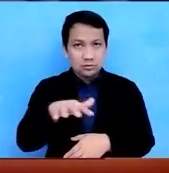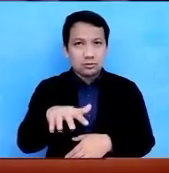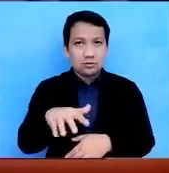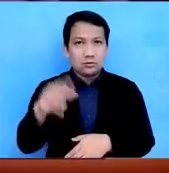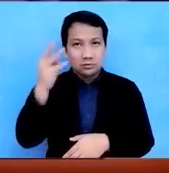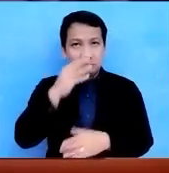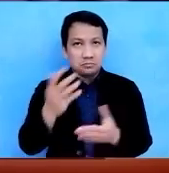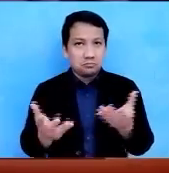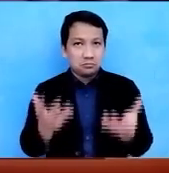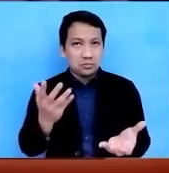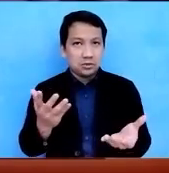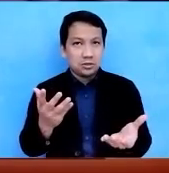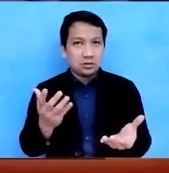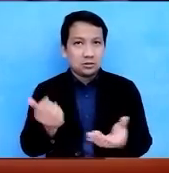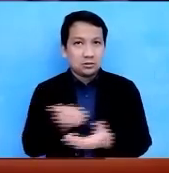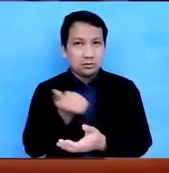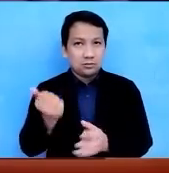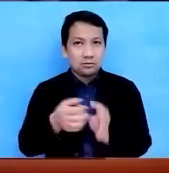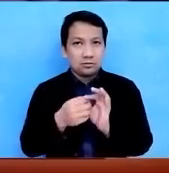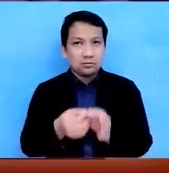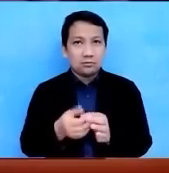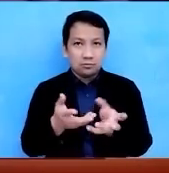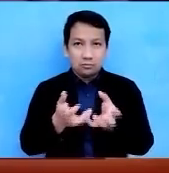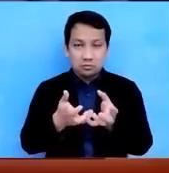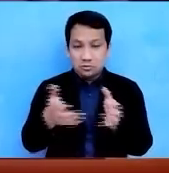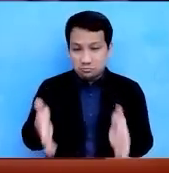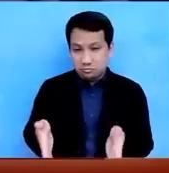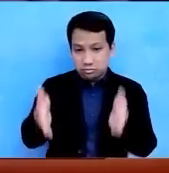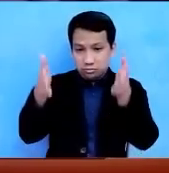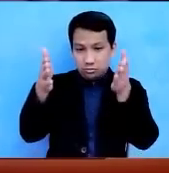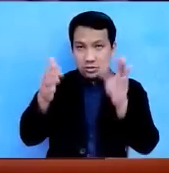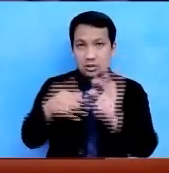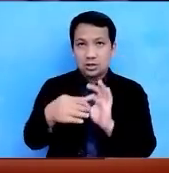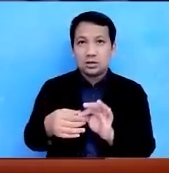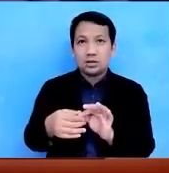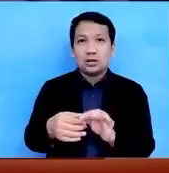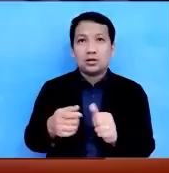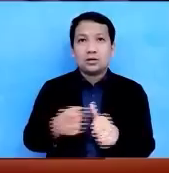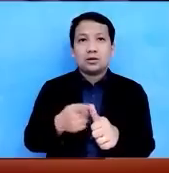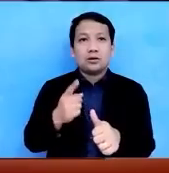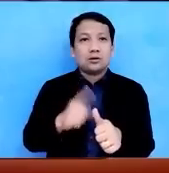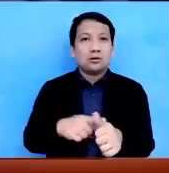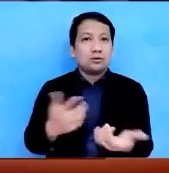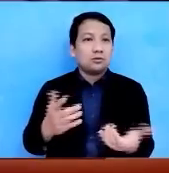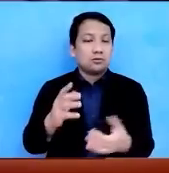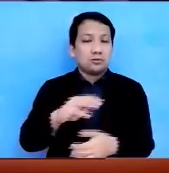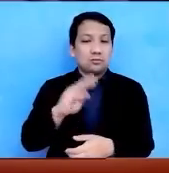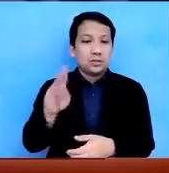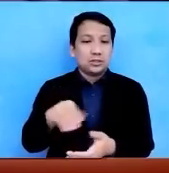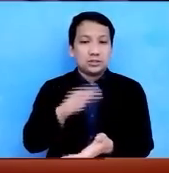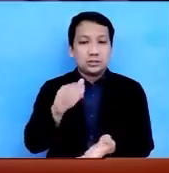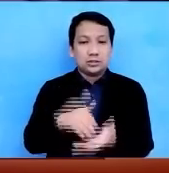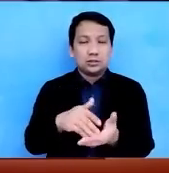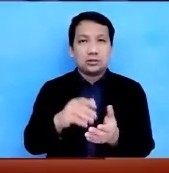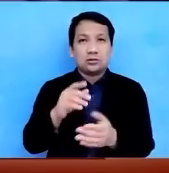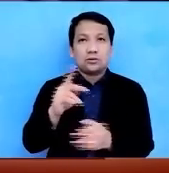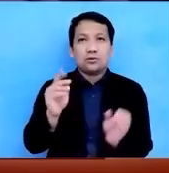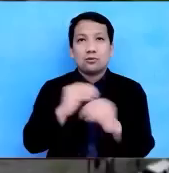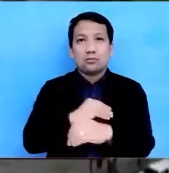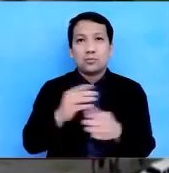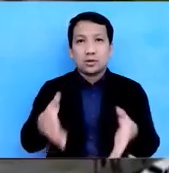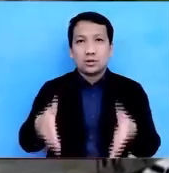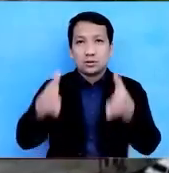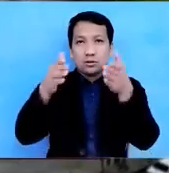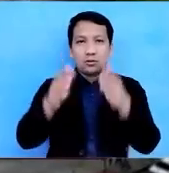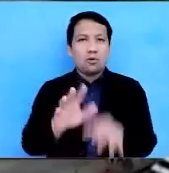sakali ay may ibang gusto ipatayo sa lugar na kung nasaan ang Manila Central Post Office, huwag ho